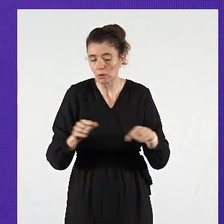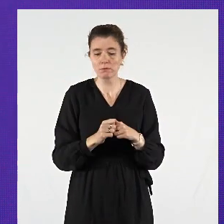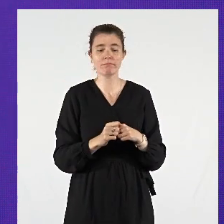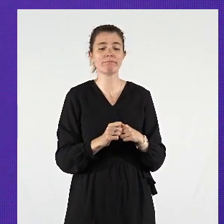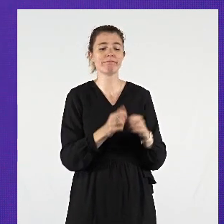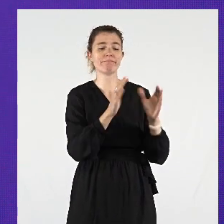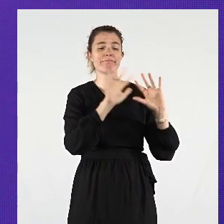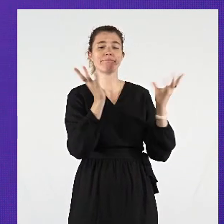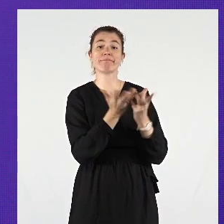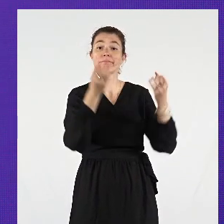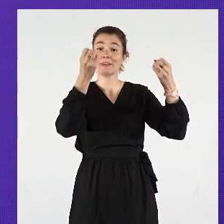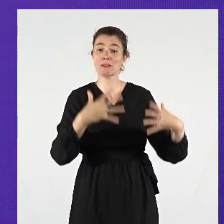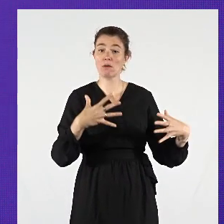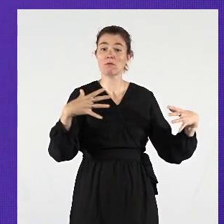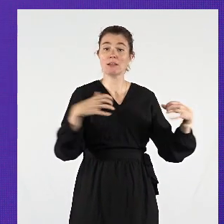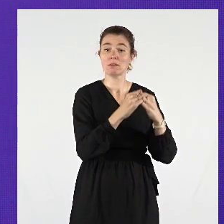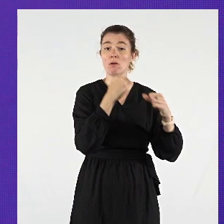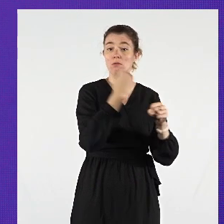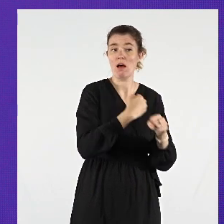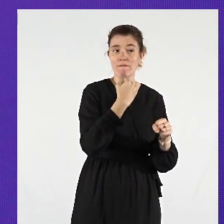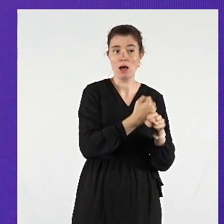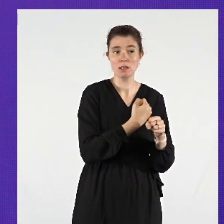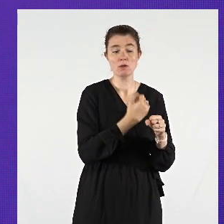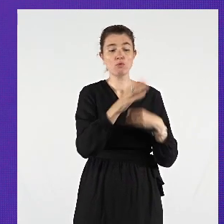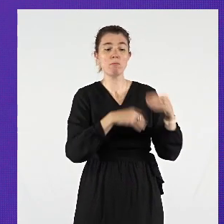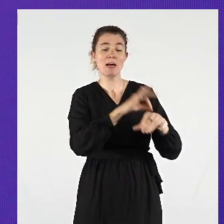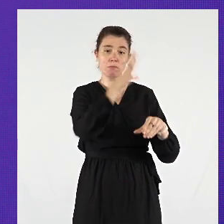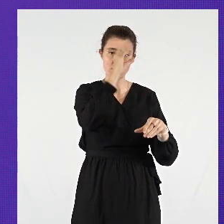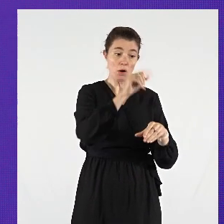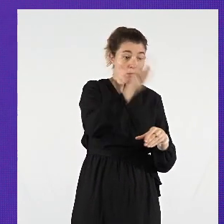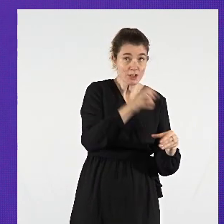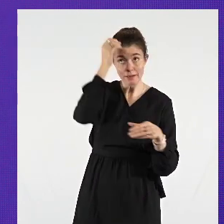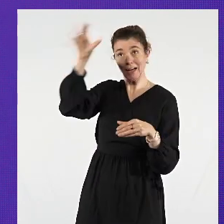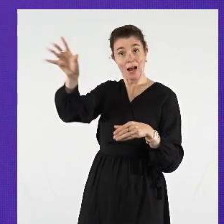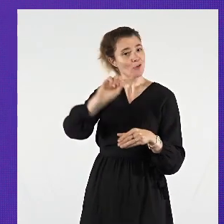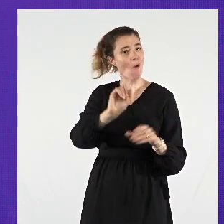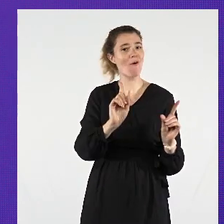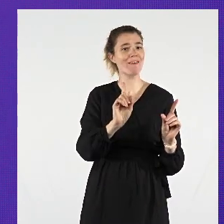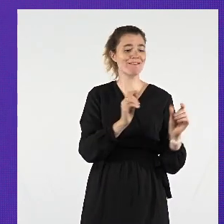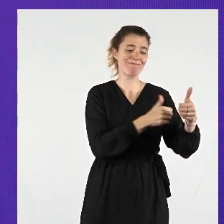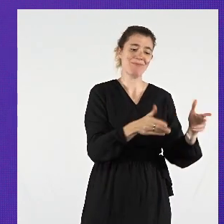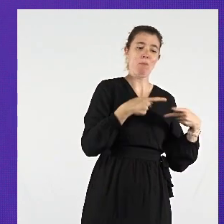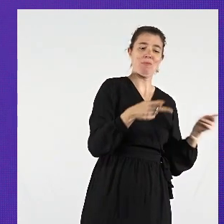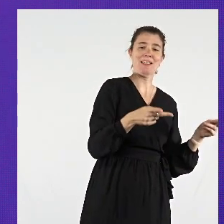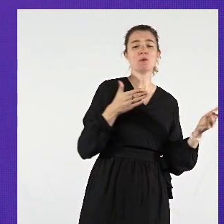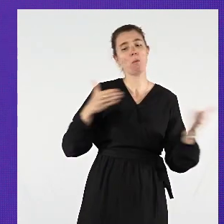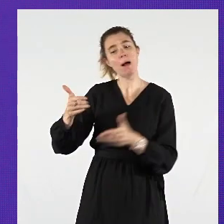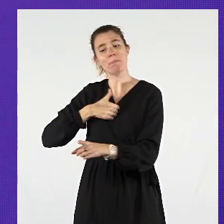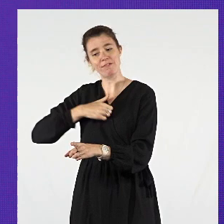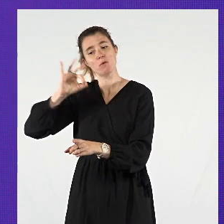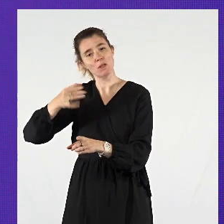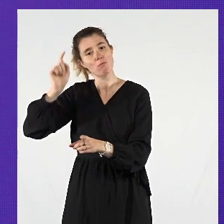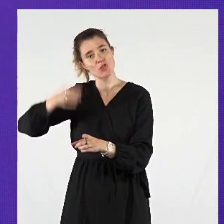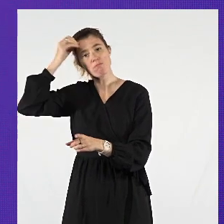travail et les maladies professionnelles ne sont pas soumis à déclaration obligatoire dans le secteur public, à la grande différence de ce qui existe dans le secteur privé, qu'il soit de statut